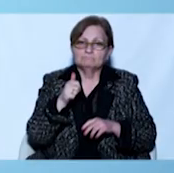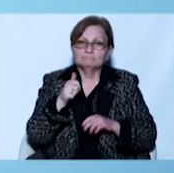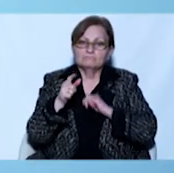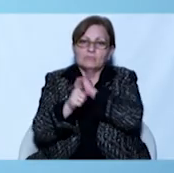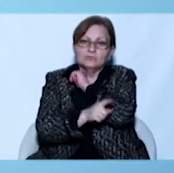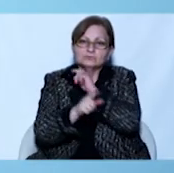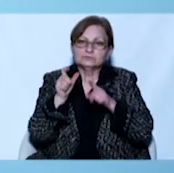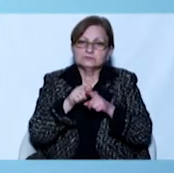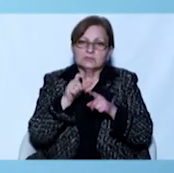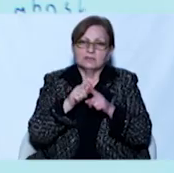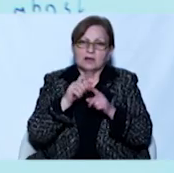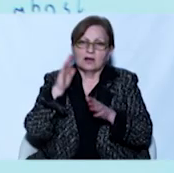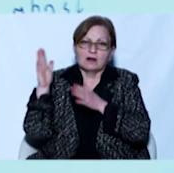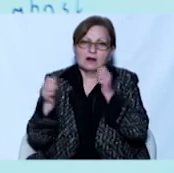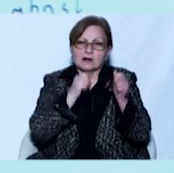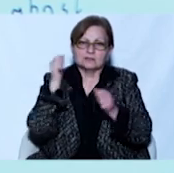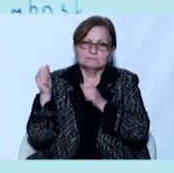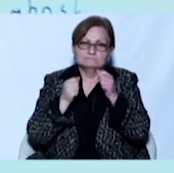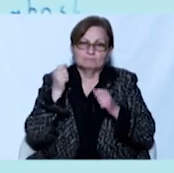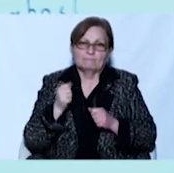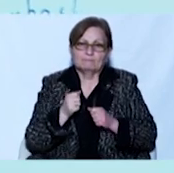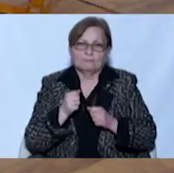ბოლოში გვაქვს სიტყვა ქარი.